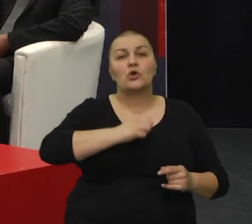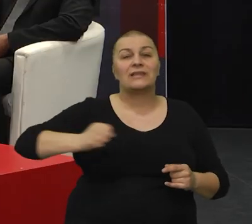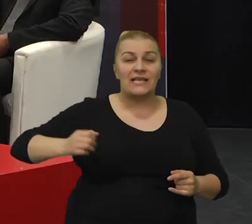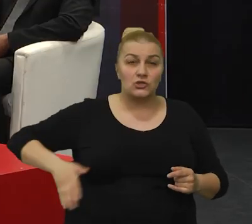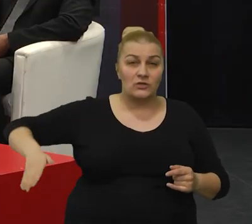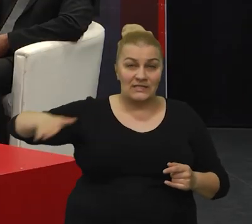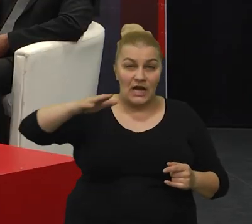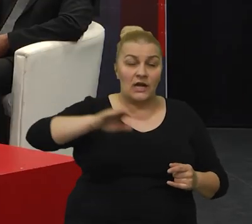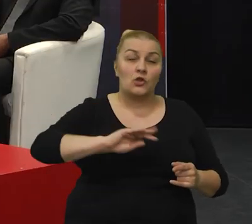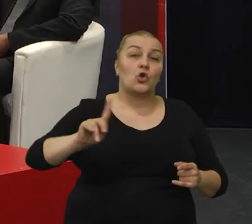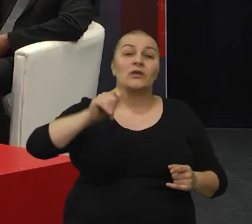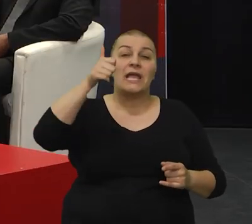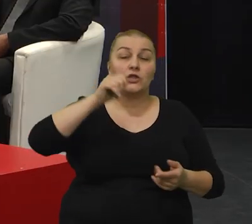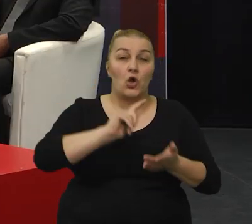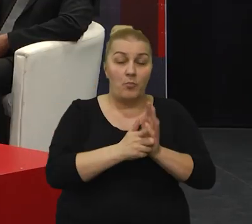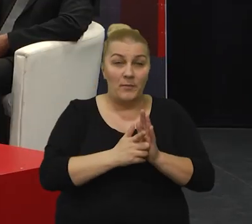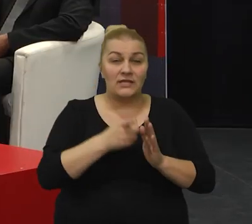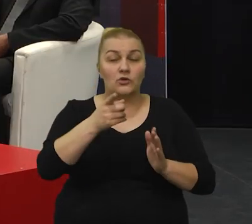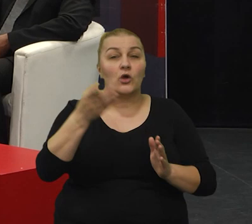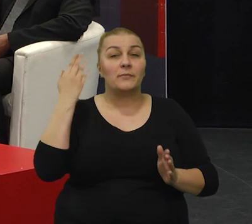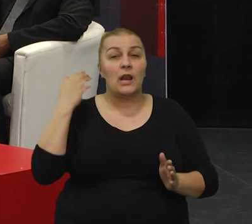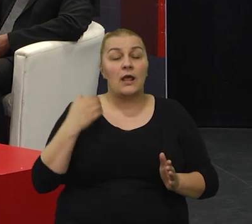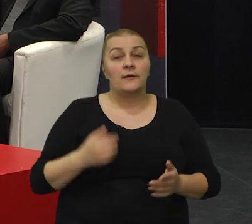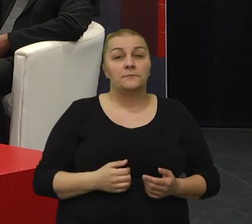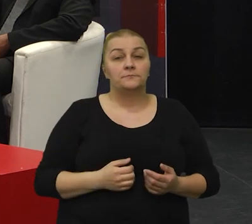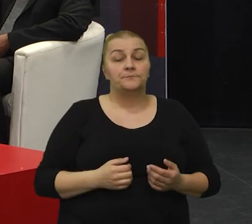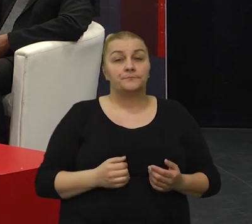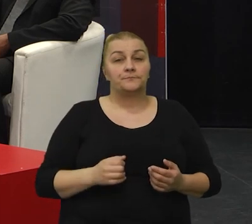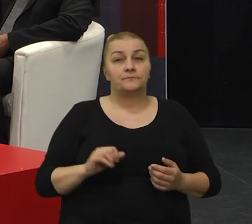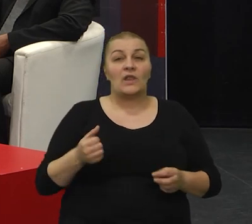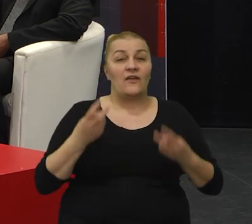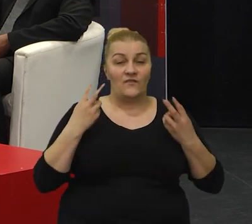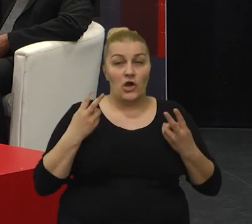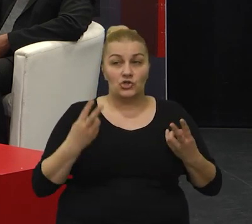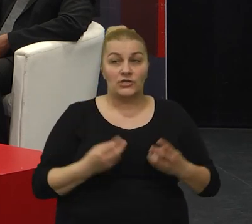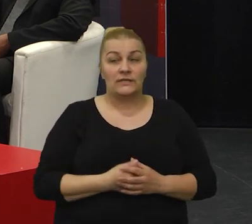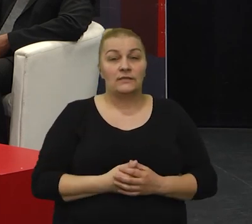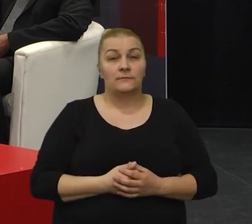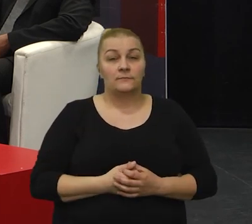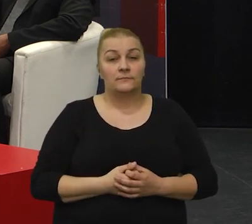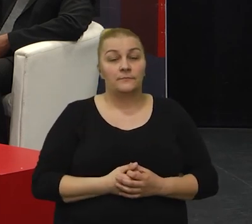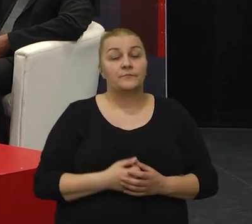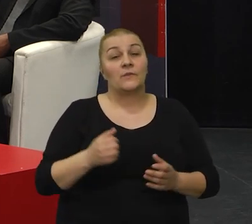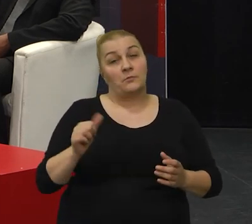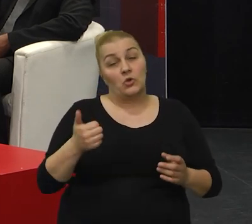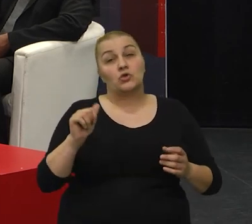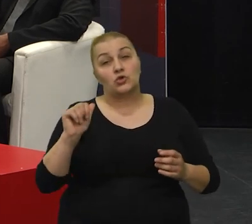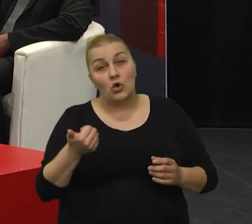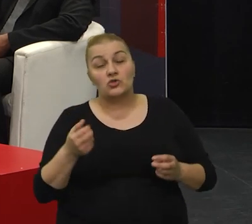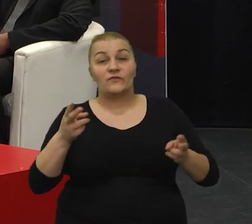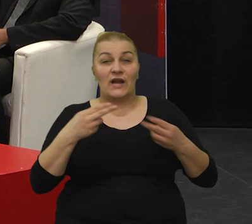desnoj strani do jednog momenta, a to moment je najznačajniji za cijelu operaciju. Hajmo